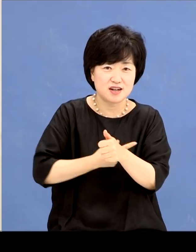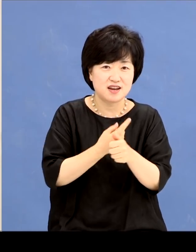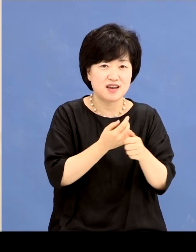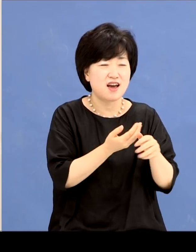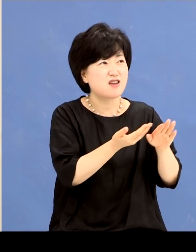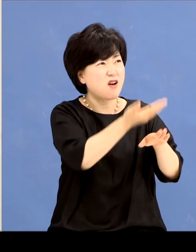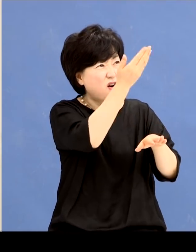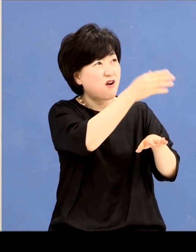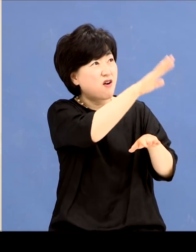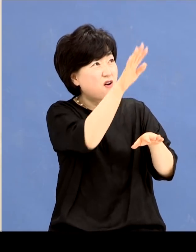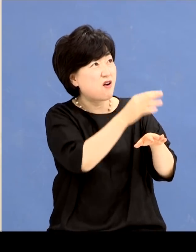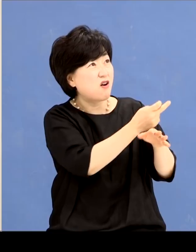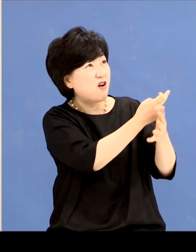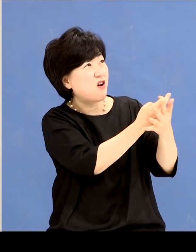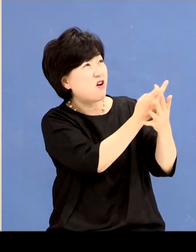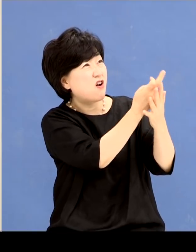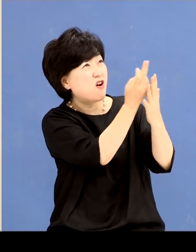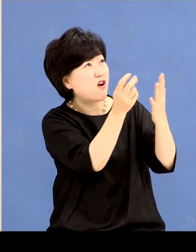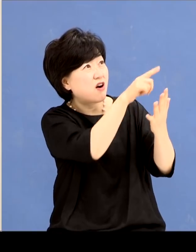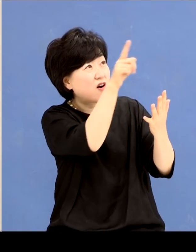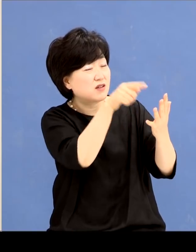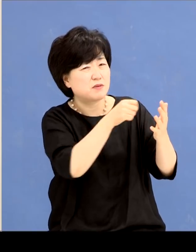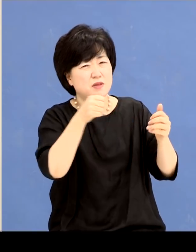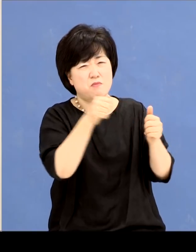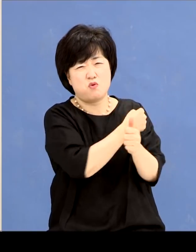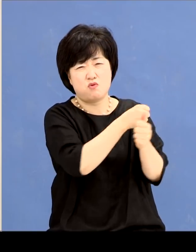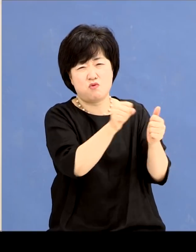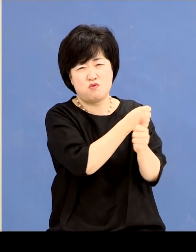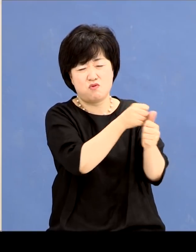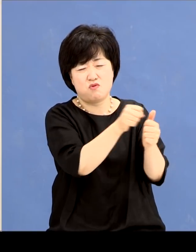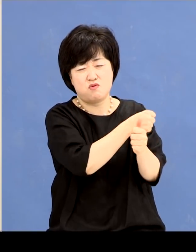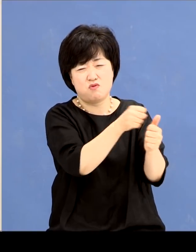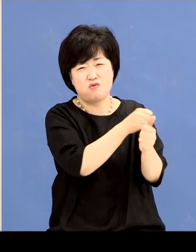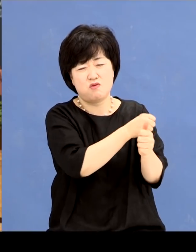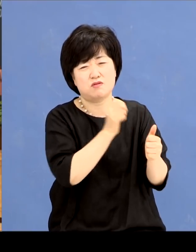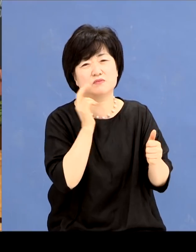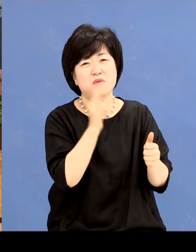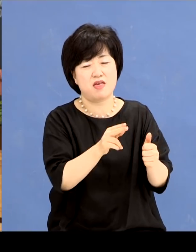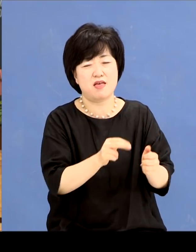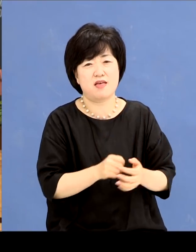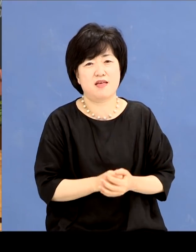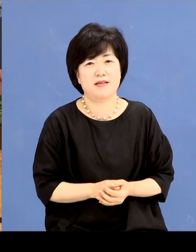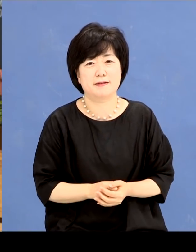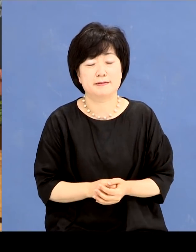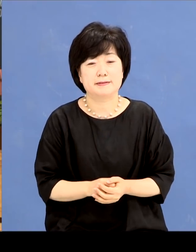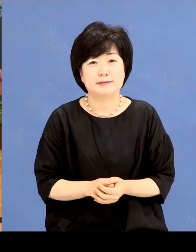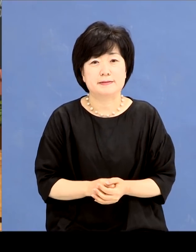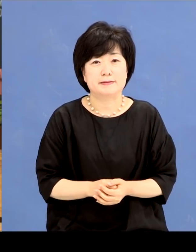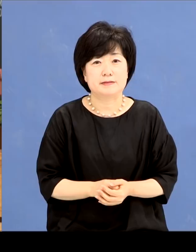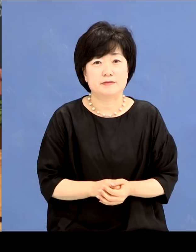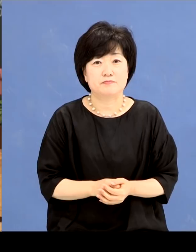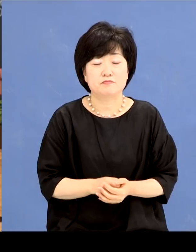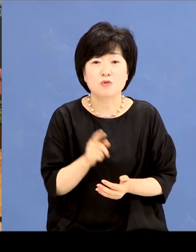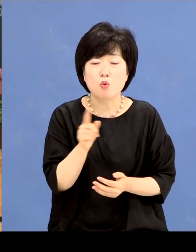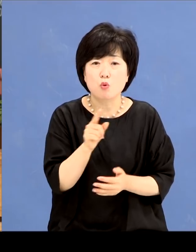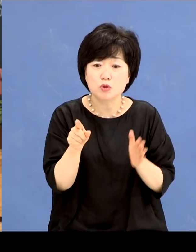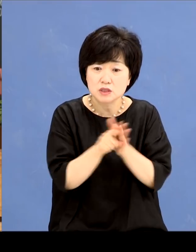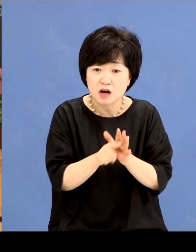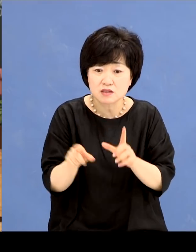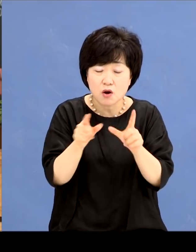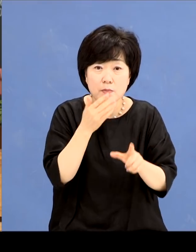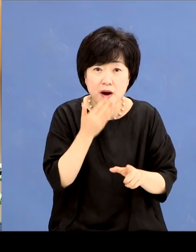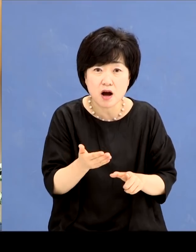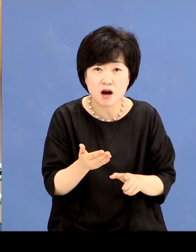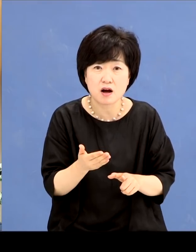자연스럽게 그렇죠. 뭐 폭력이라는 문화들이 거기 안에서 있었던 것 같습니다. 아, 그 어땠습니까? 보육원 생활하시면서 신앙 생활을